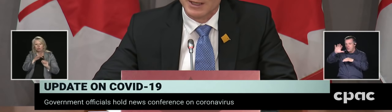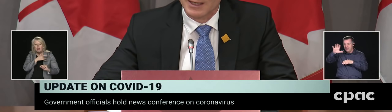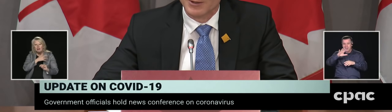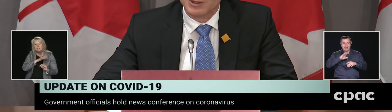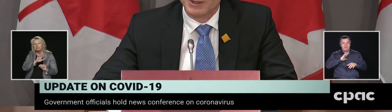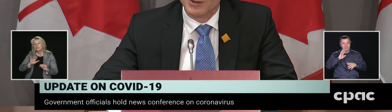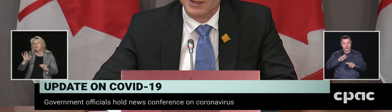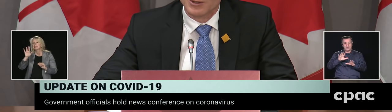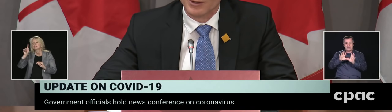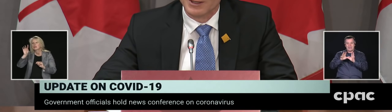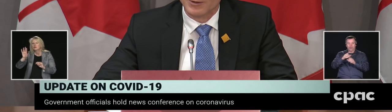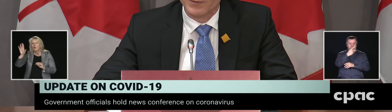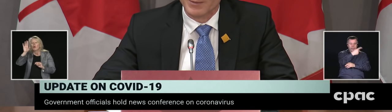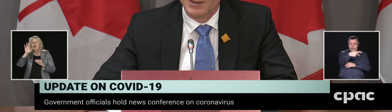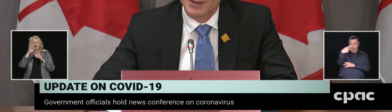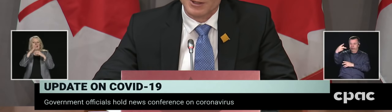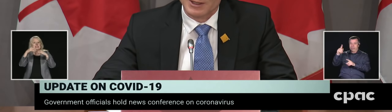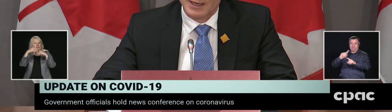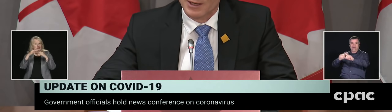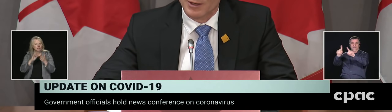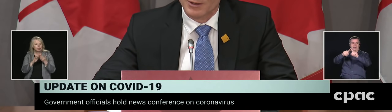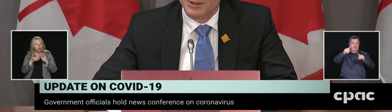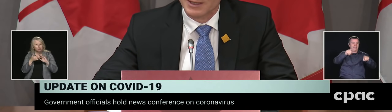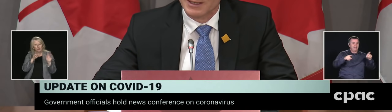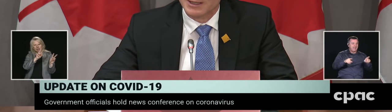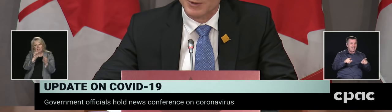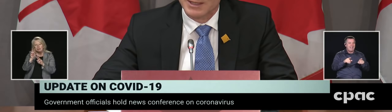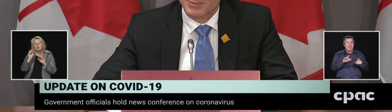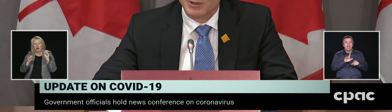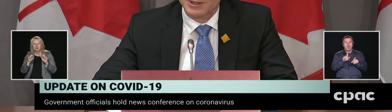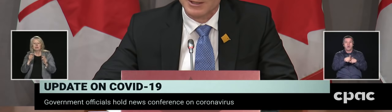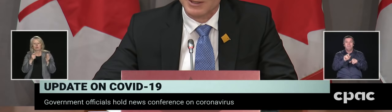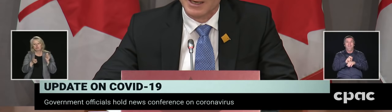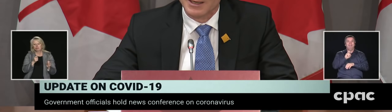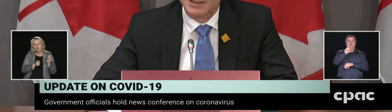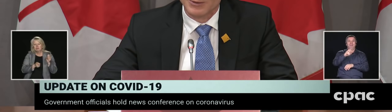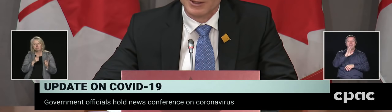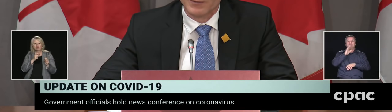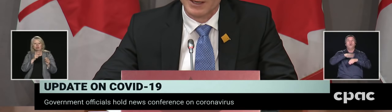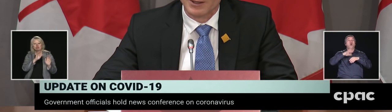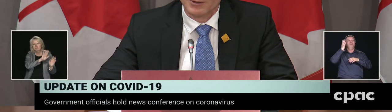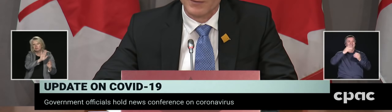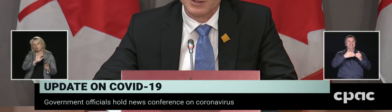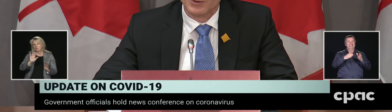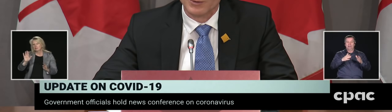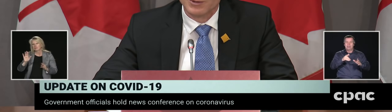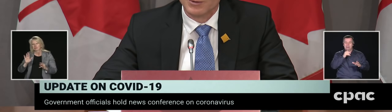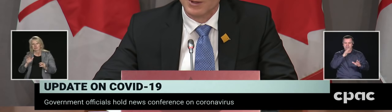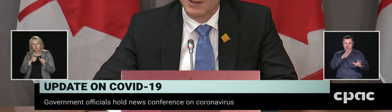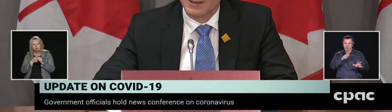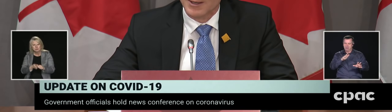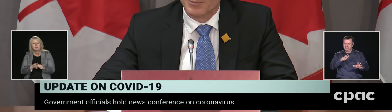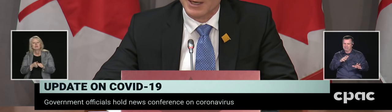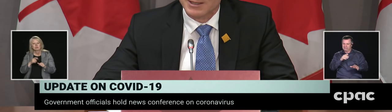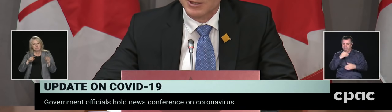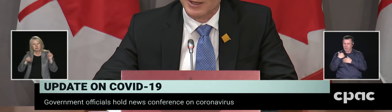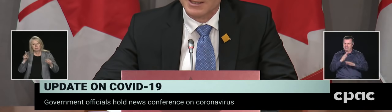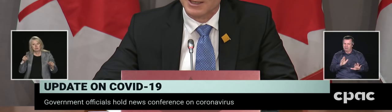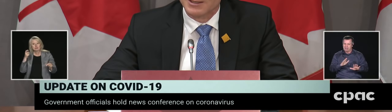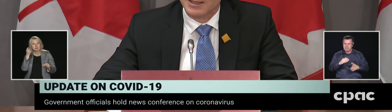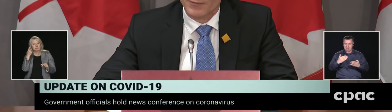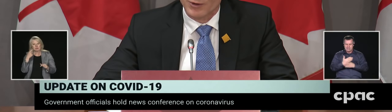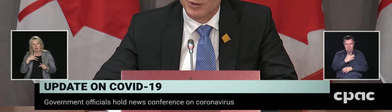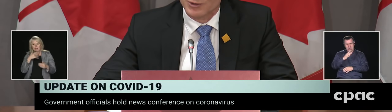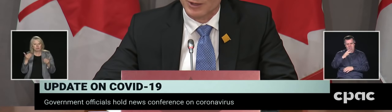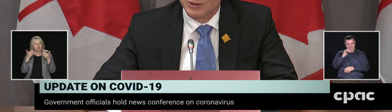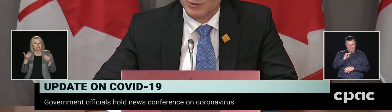façon générale, de spéculer sur le déconfinement, ce serait irresponsable parce que c'est une analyse qui doit se faire de façon continue, basée sur la